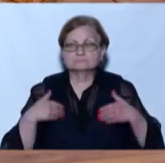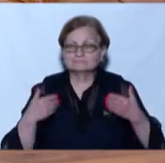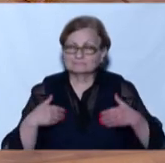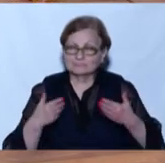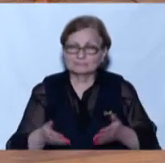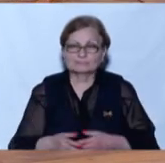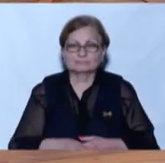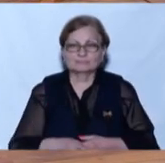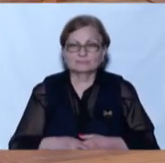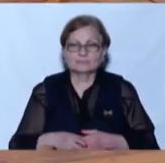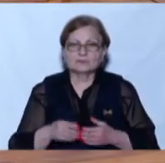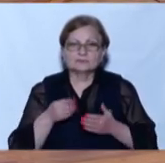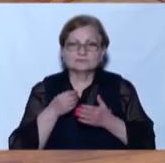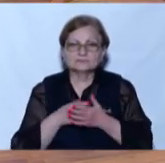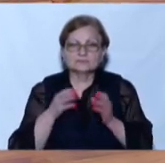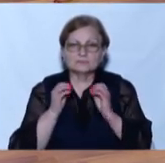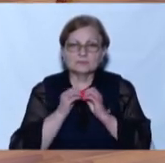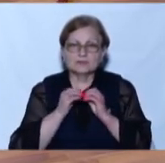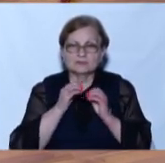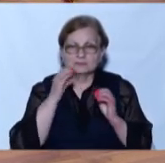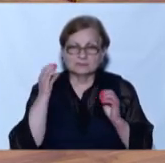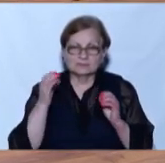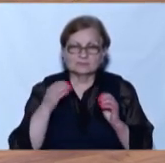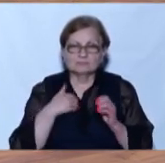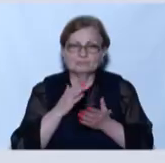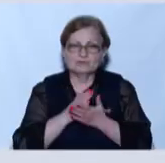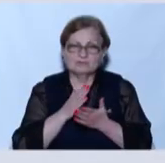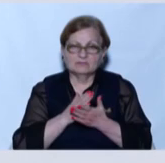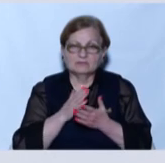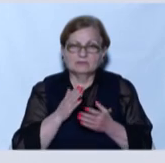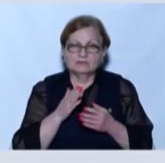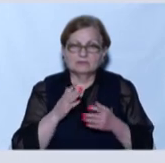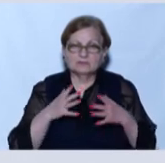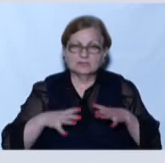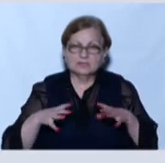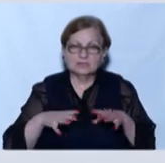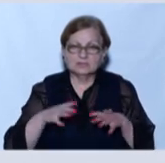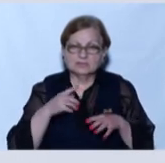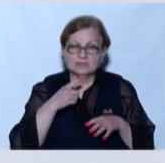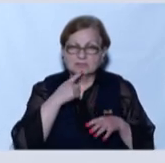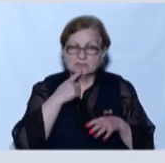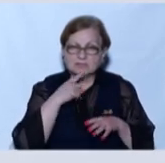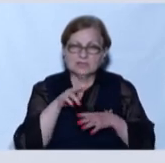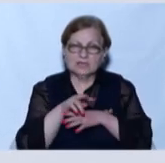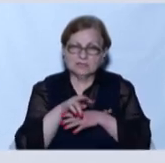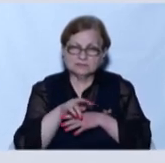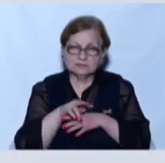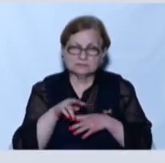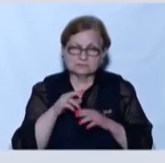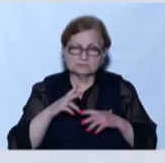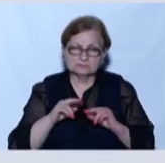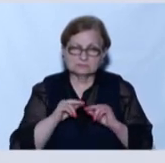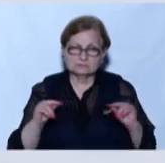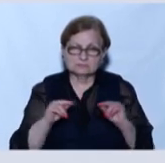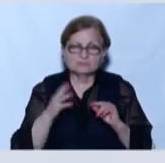გამარჯობათ, ძვირფასობიათ კლასელებო. მე ვარ ქართული ლიტერატურის მასწავლებელი, ჩვენ